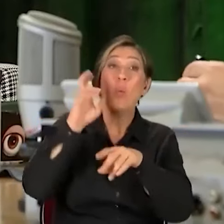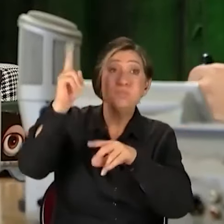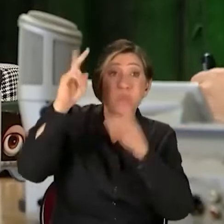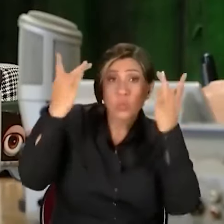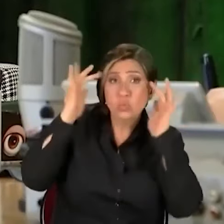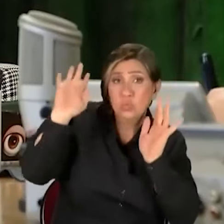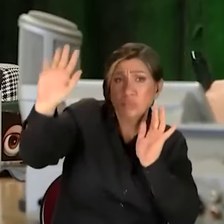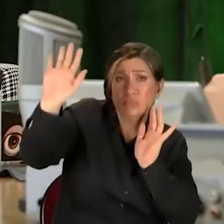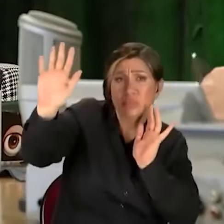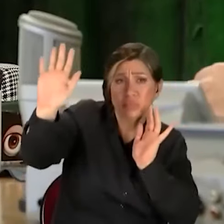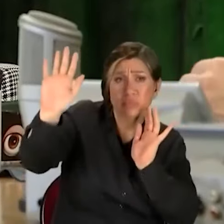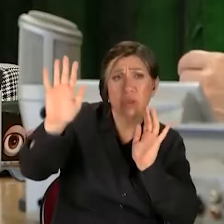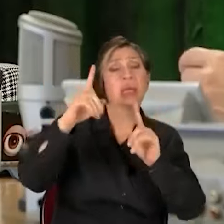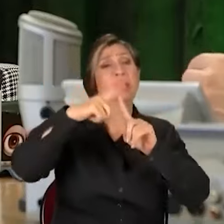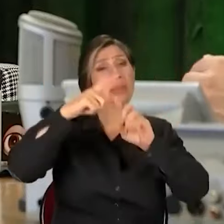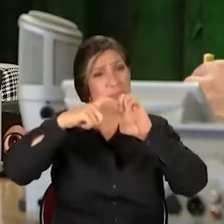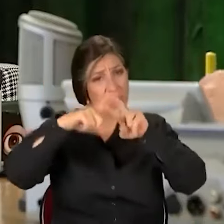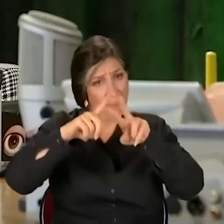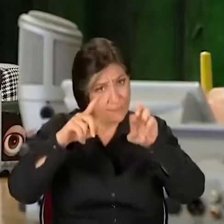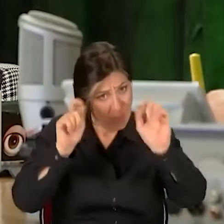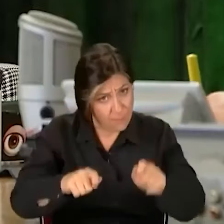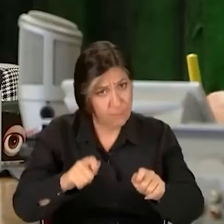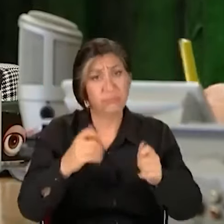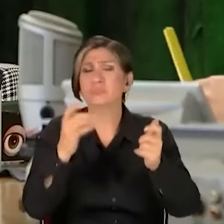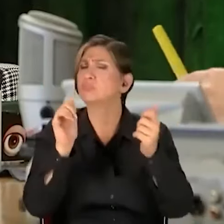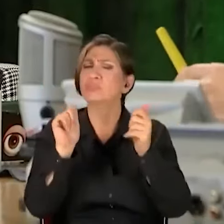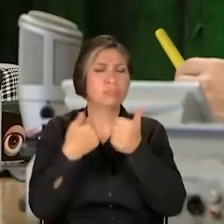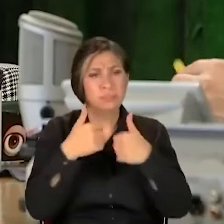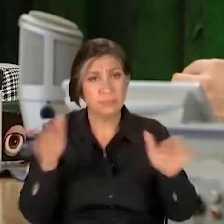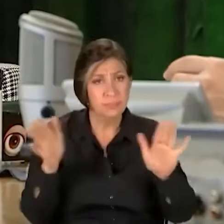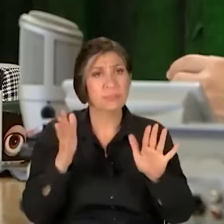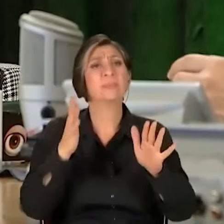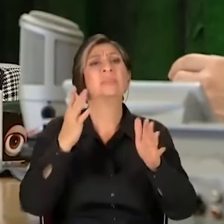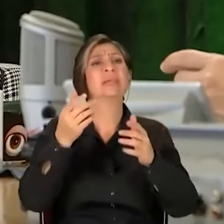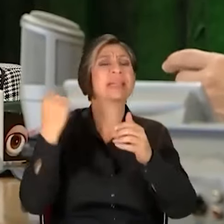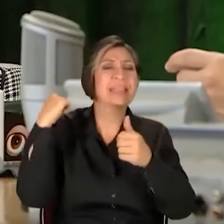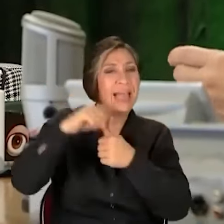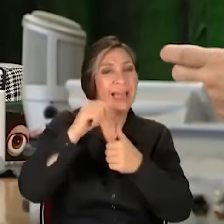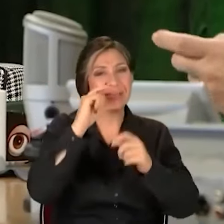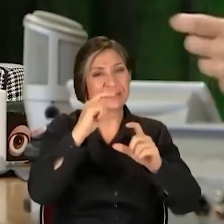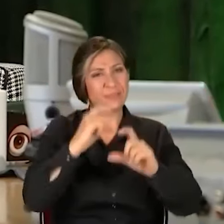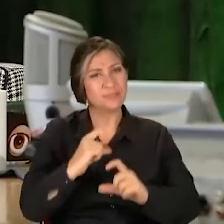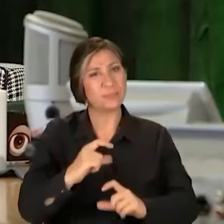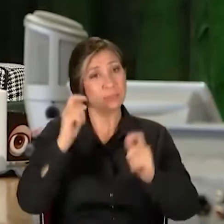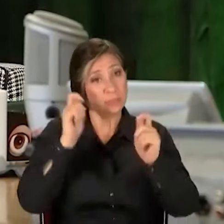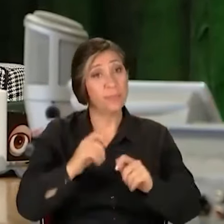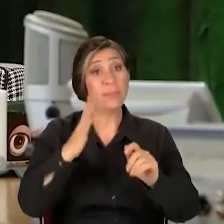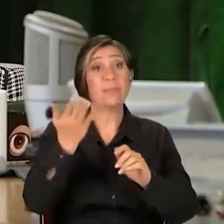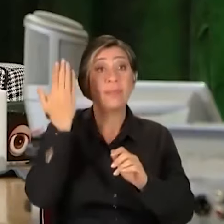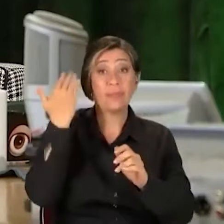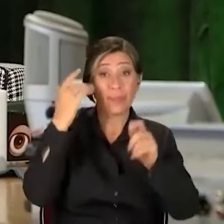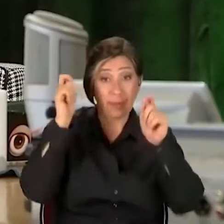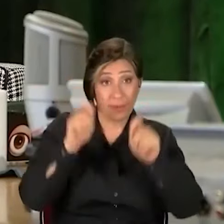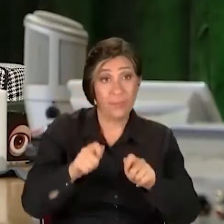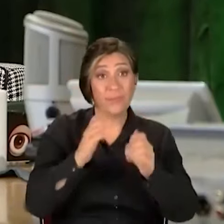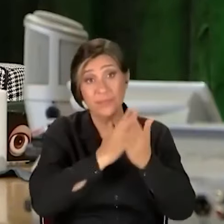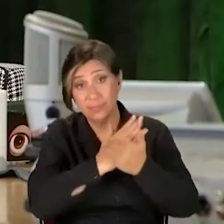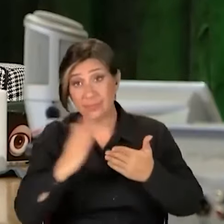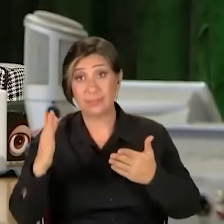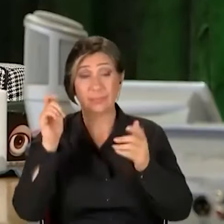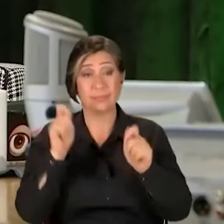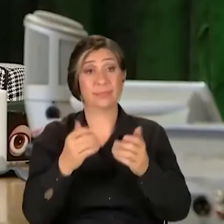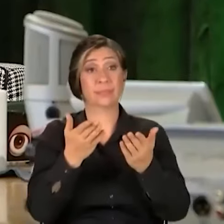kültürü. Trap yap altyapı yine. Yine aksak ritim olsun. Yani yine nakaratta belki ototune kullan. Ama eskiden yaptığın şeyi devam